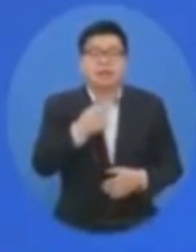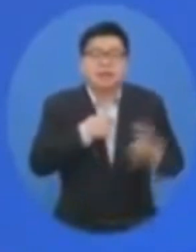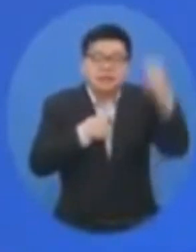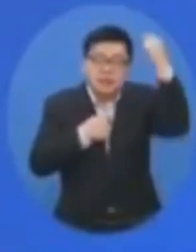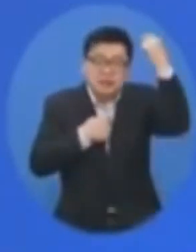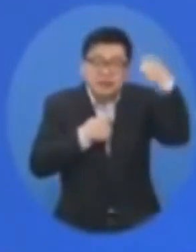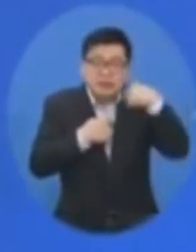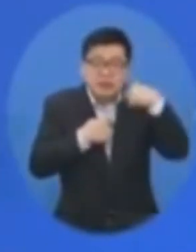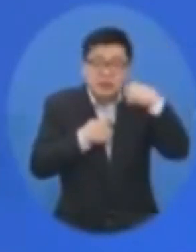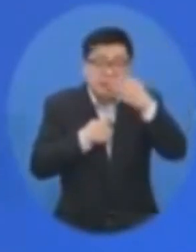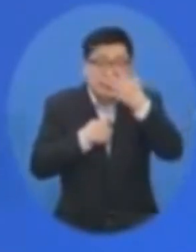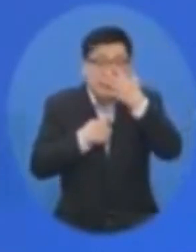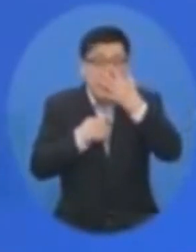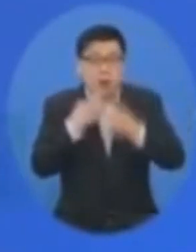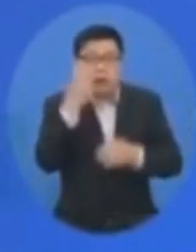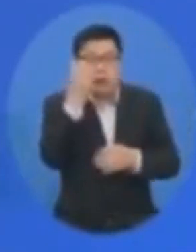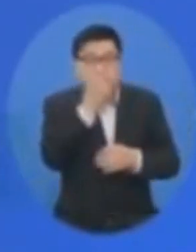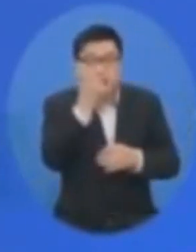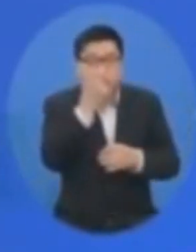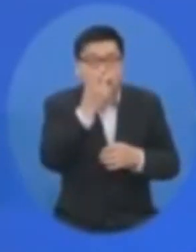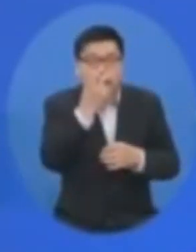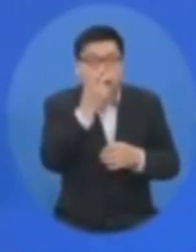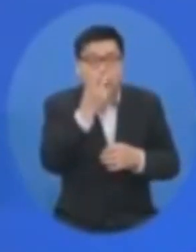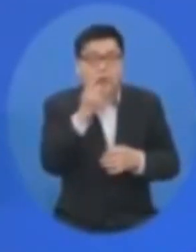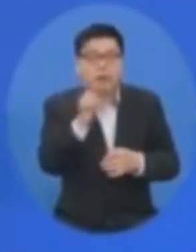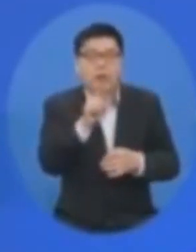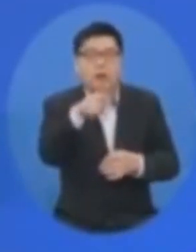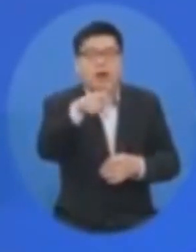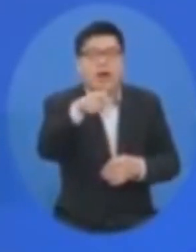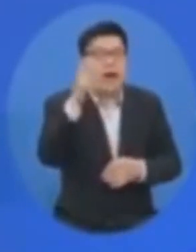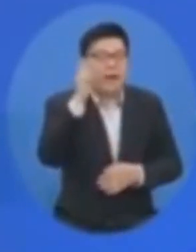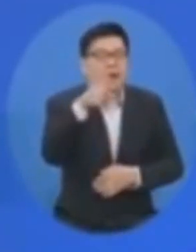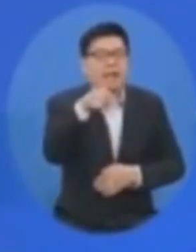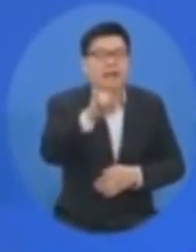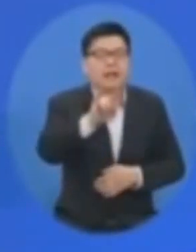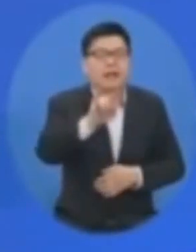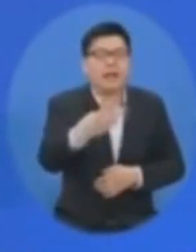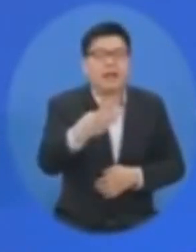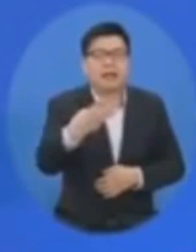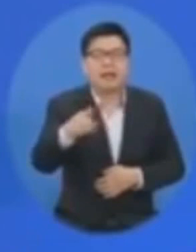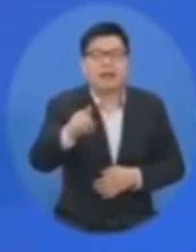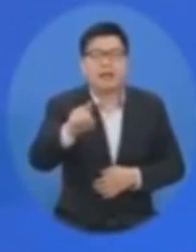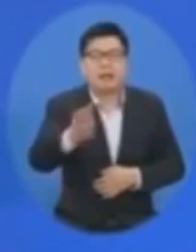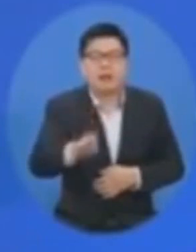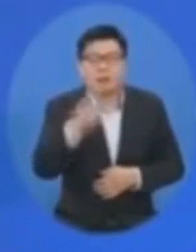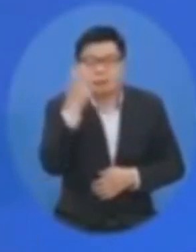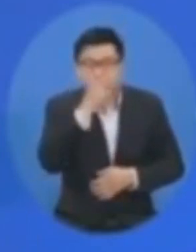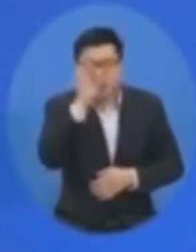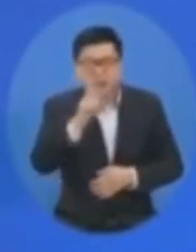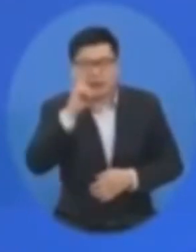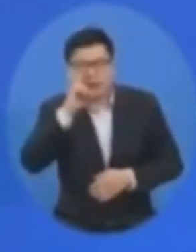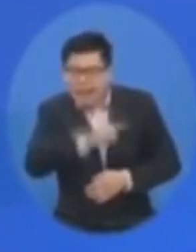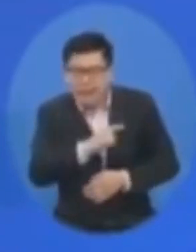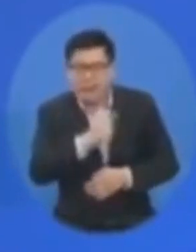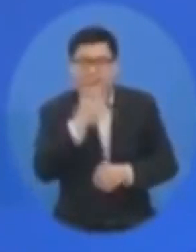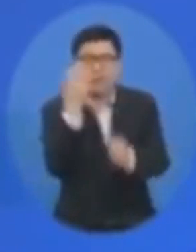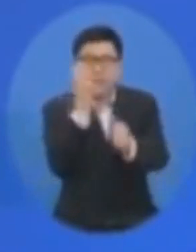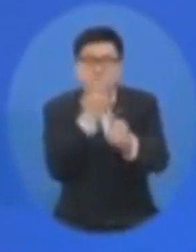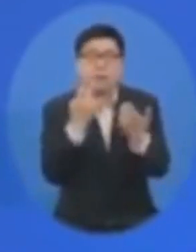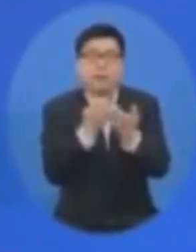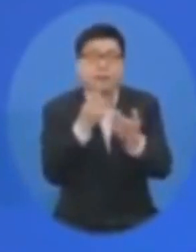지금 기자분한테 지금 인식이 바뀌어 있는 게 갤럽 조사일 겁니다. 난 그 아주 악의적인 조사를 봅니다.